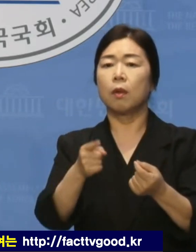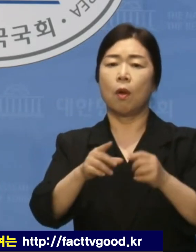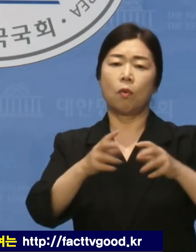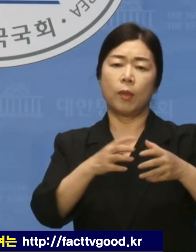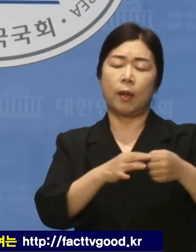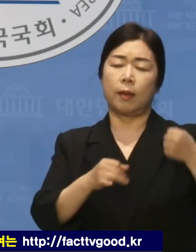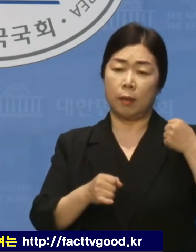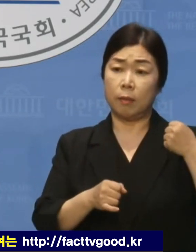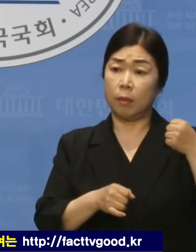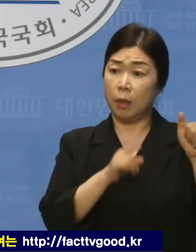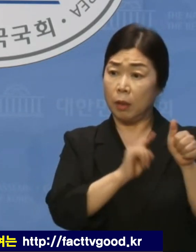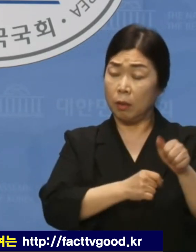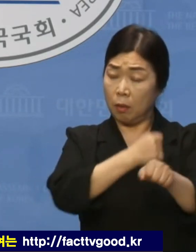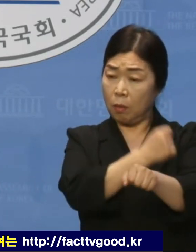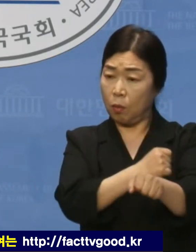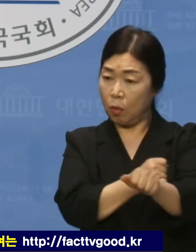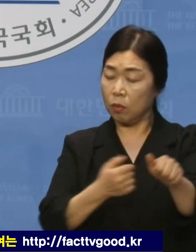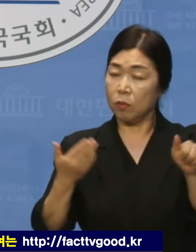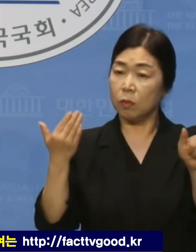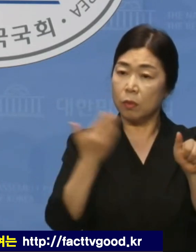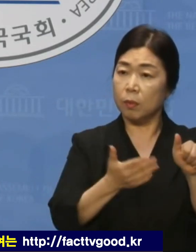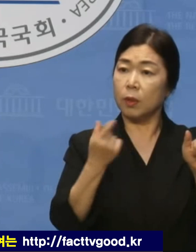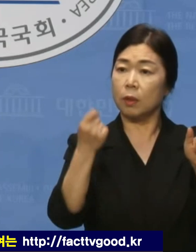국민의힘에게는 공언이라는 말입니까?